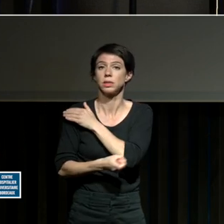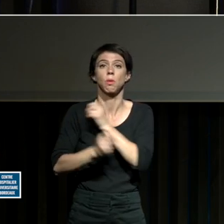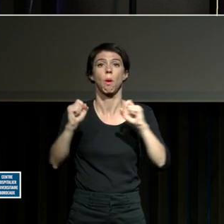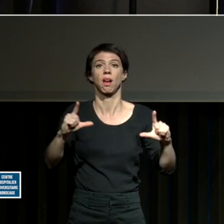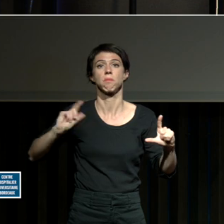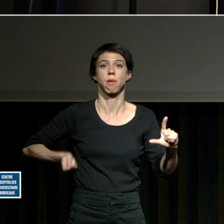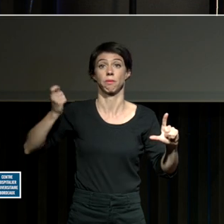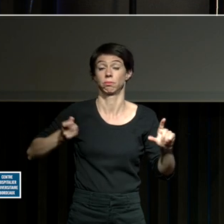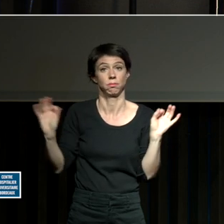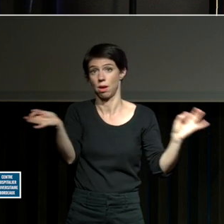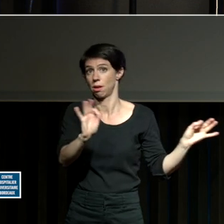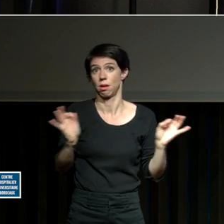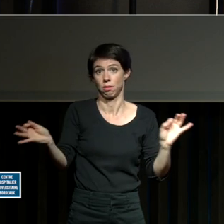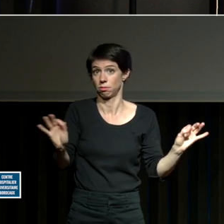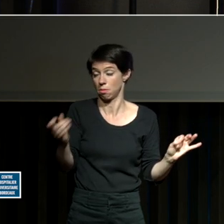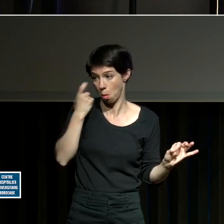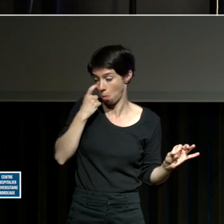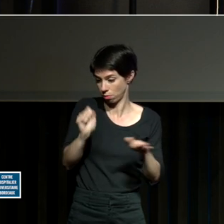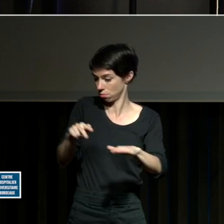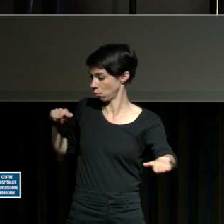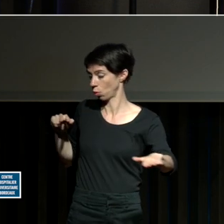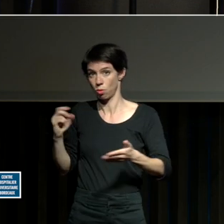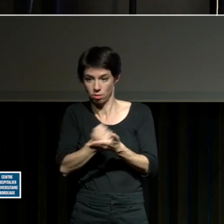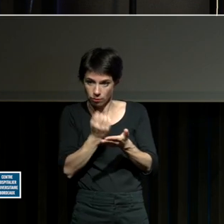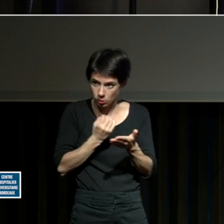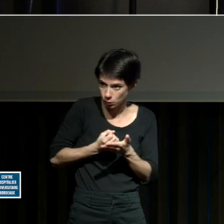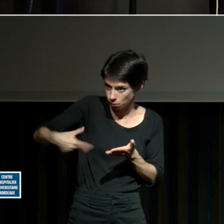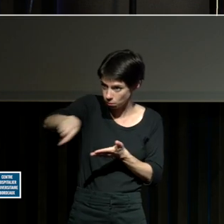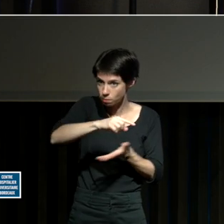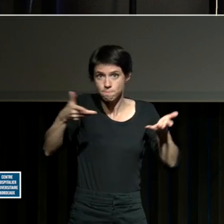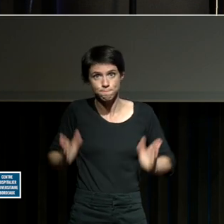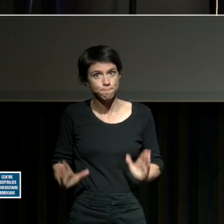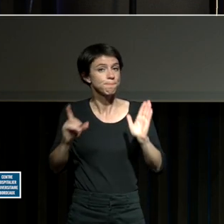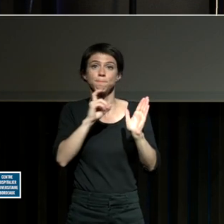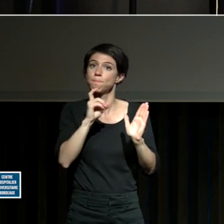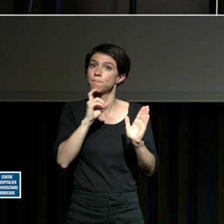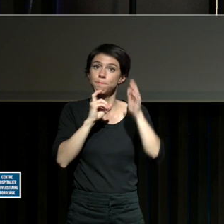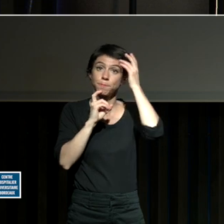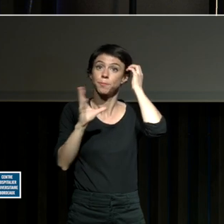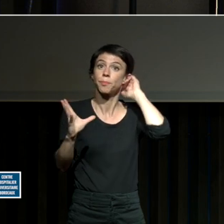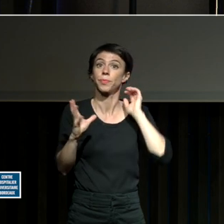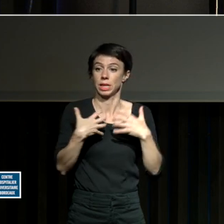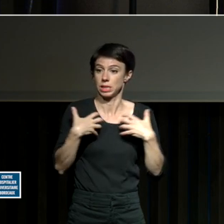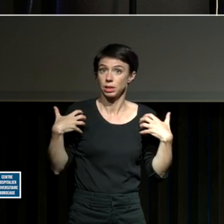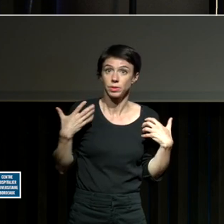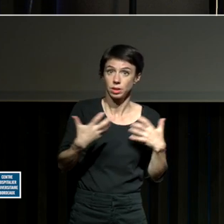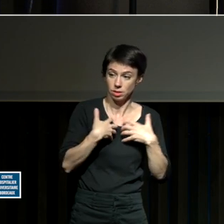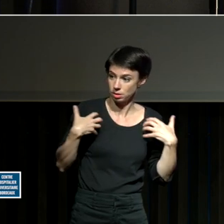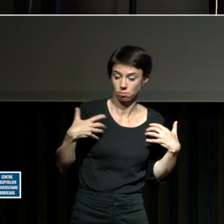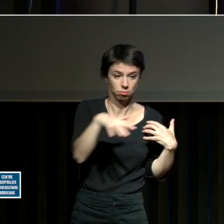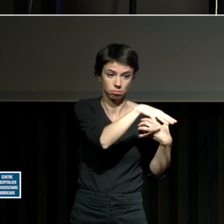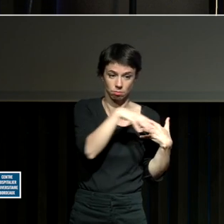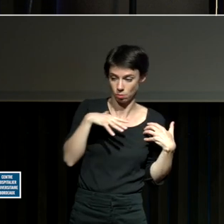générale, parce que nous ne disposons pas de suffisamment de recul et nous ne disposons pas de données scientifiques